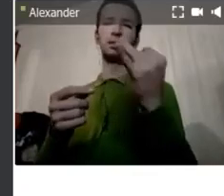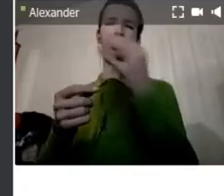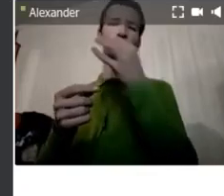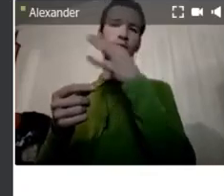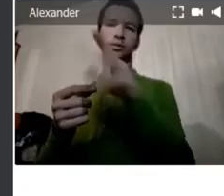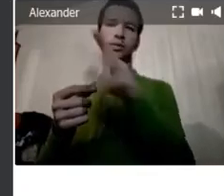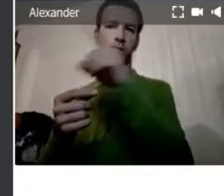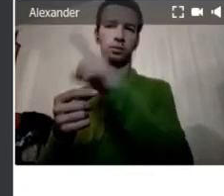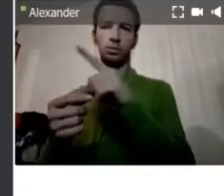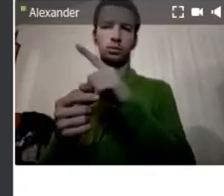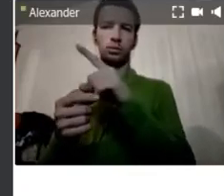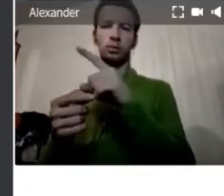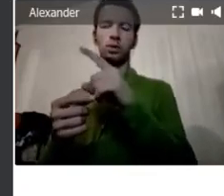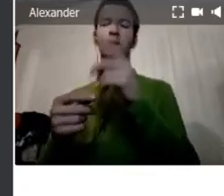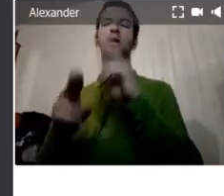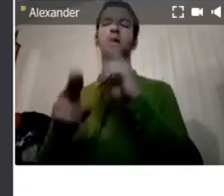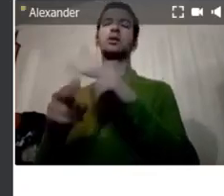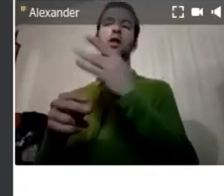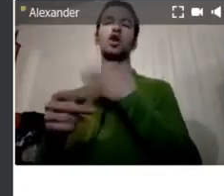далее,